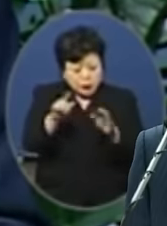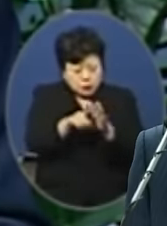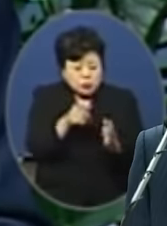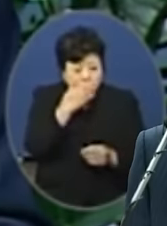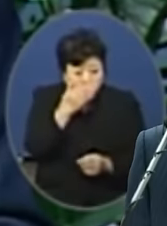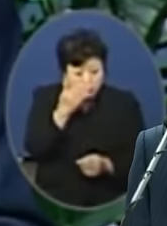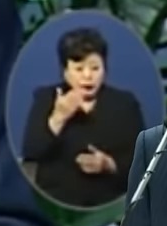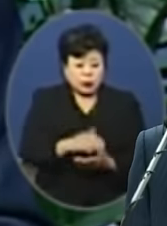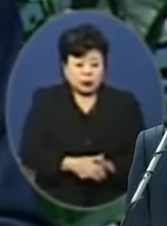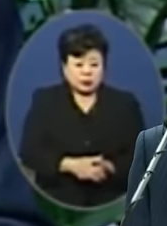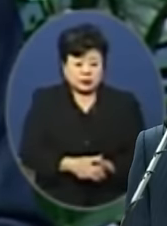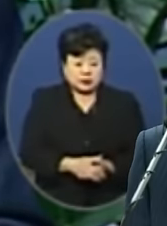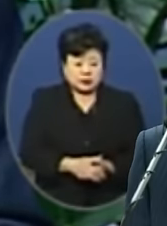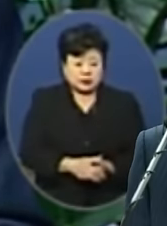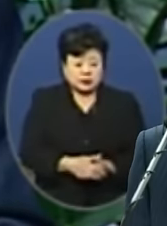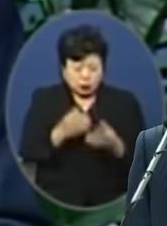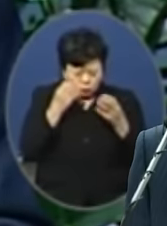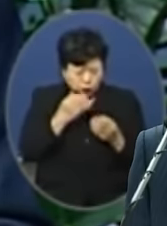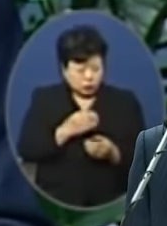있어요.